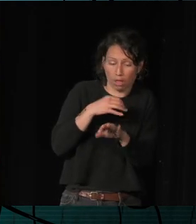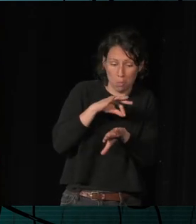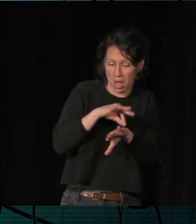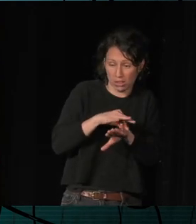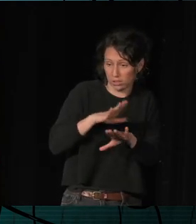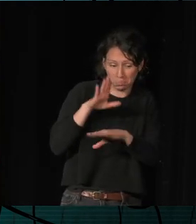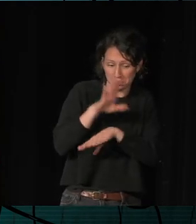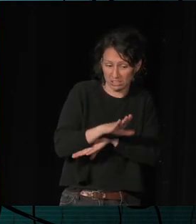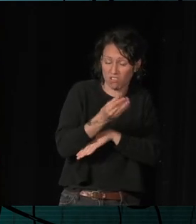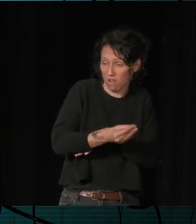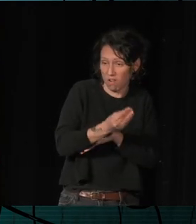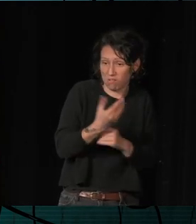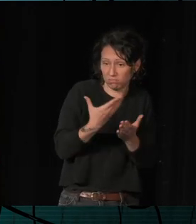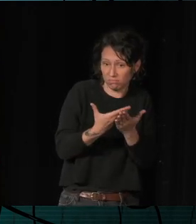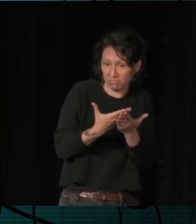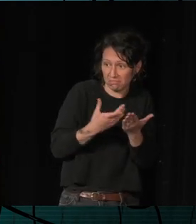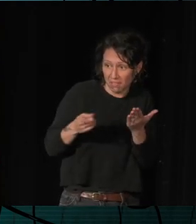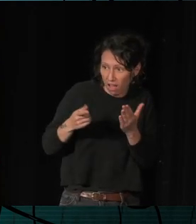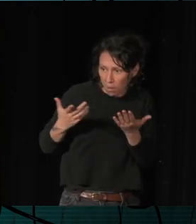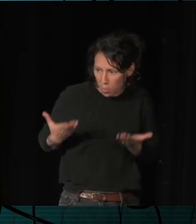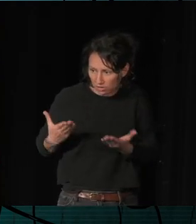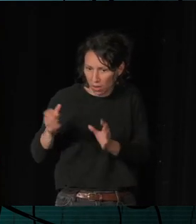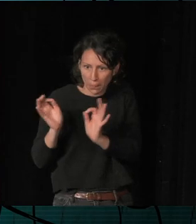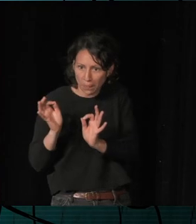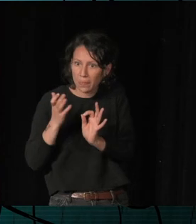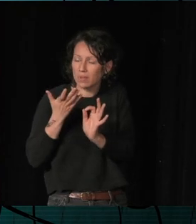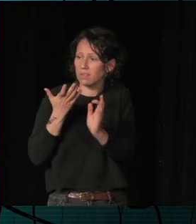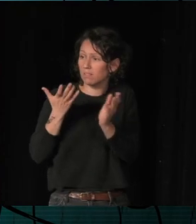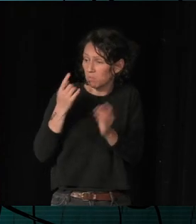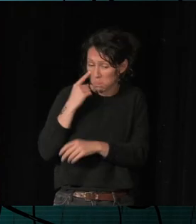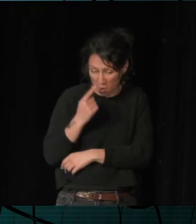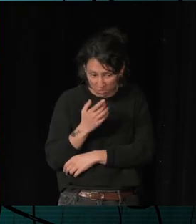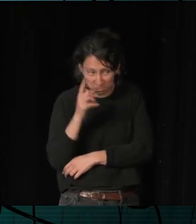plupart d'industries et dans le discours commercial. Est-ce que vous pensez que les jeux expressifs et les jeux du